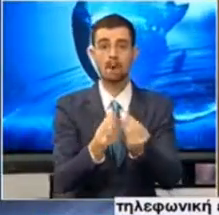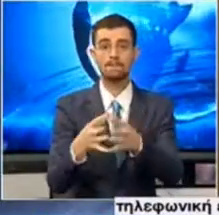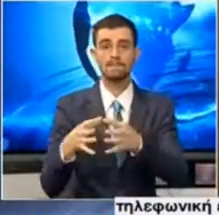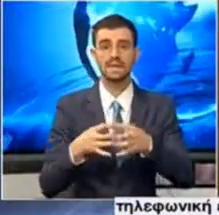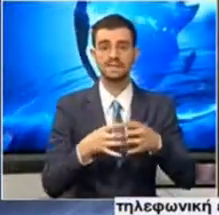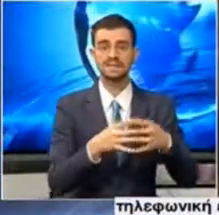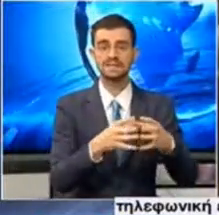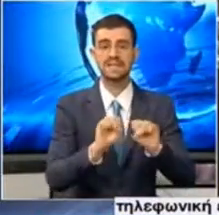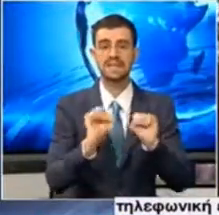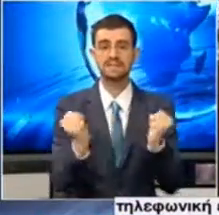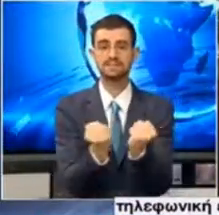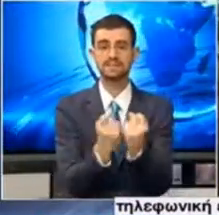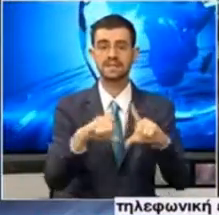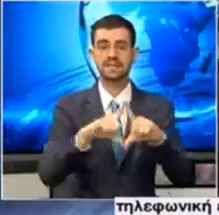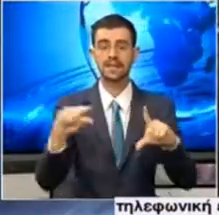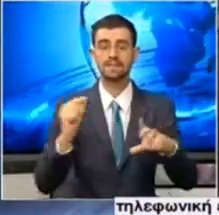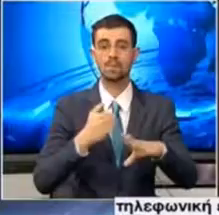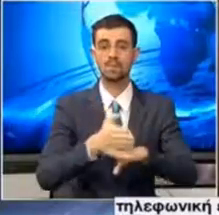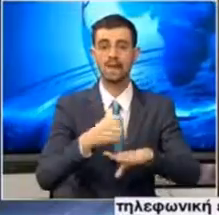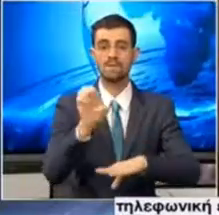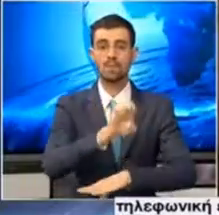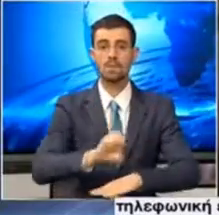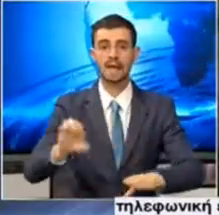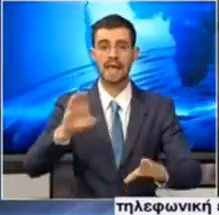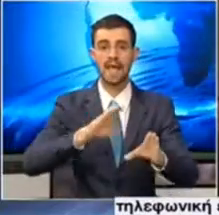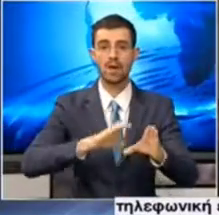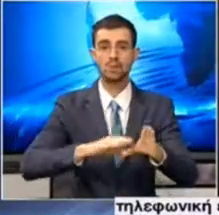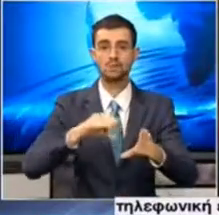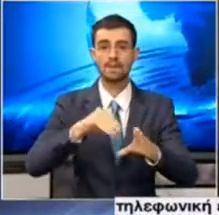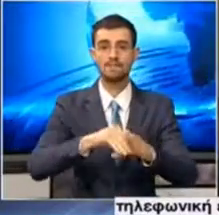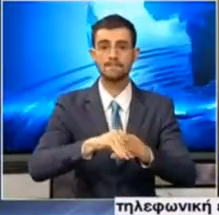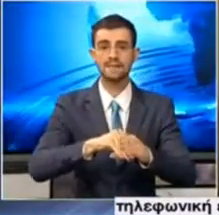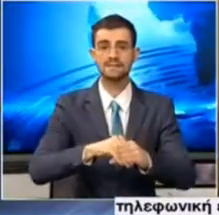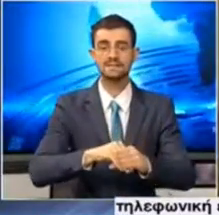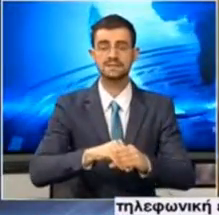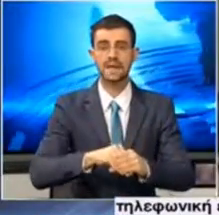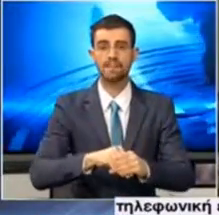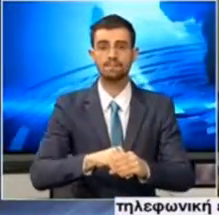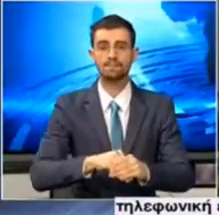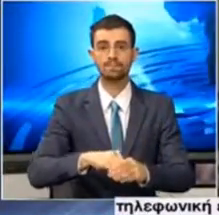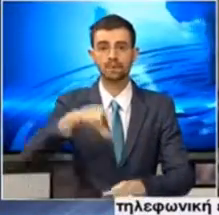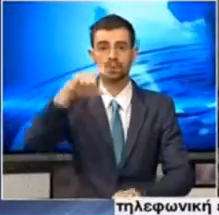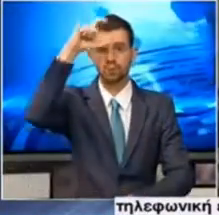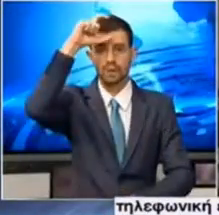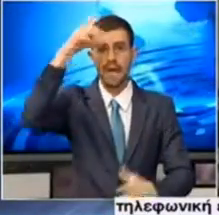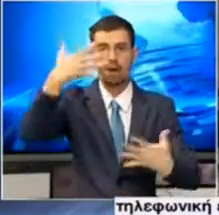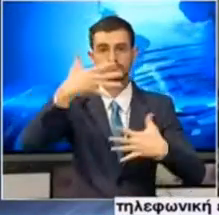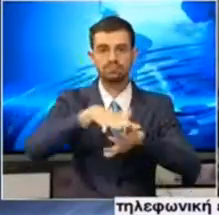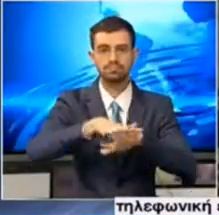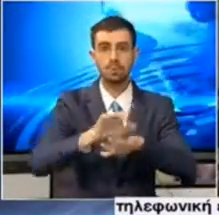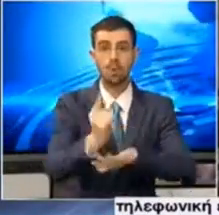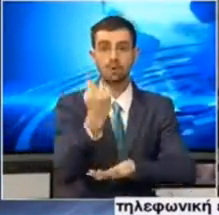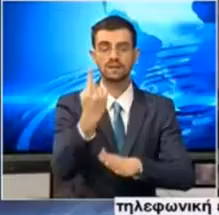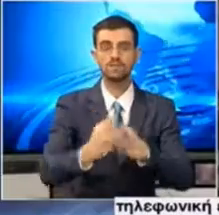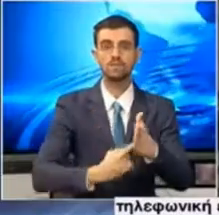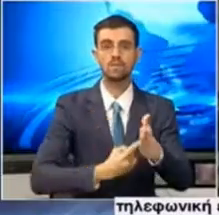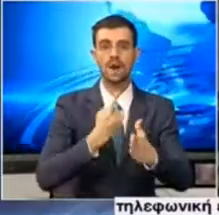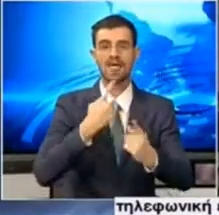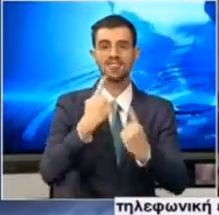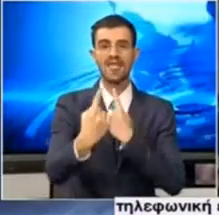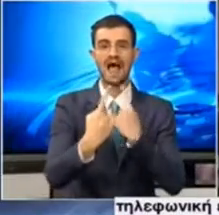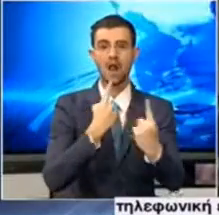παρουσία της Ευρωπαϊκής Ένωσης στο υψηλότερο δυνατό επίπεδο, κατά τη διάρκεια της οποίας η Τουρκία ενεπλάγει για πρώτη φορά σε διάλογο με την